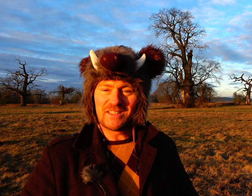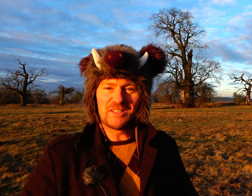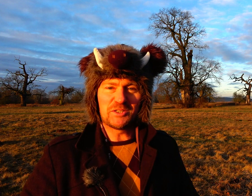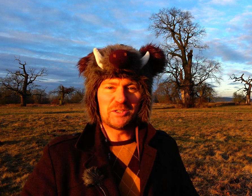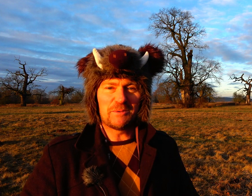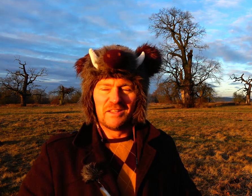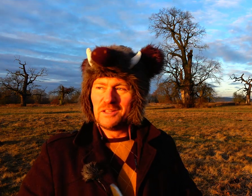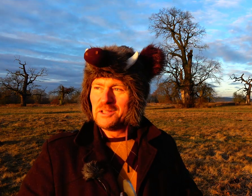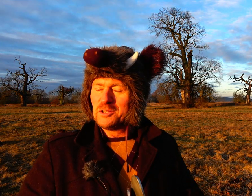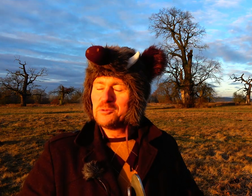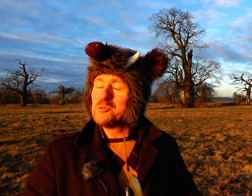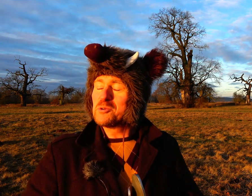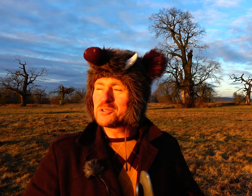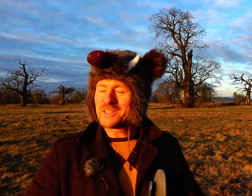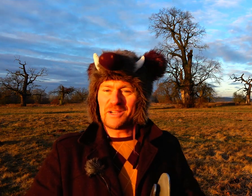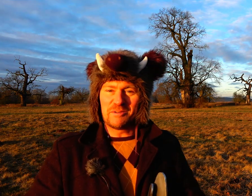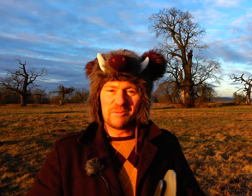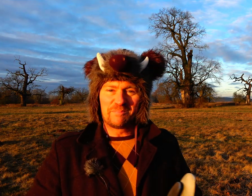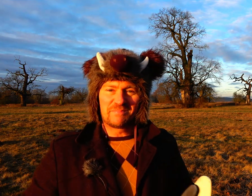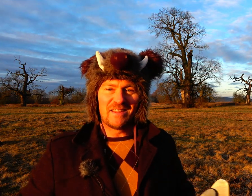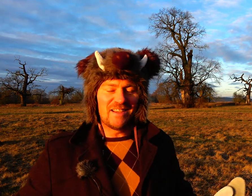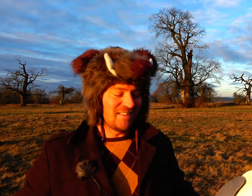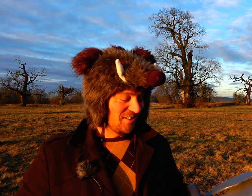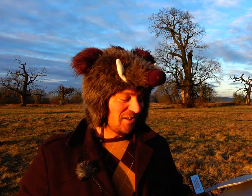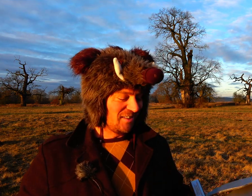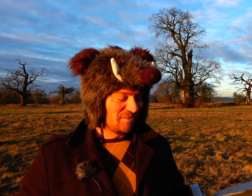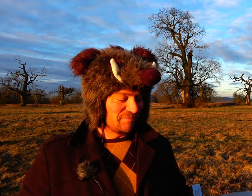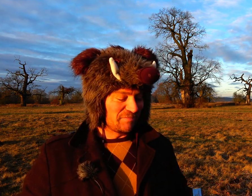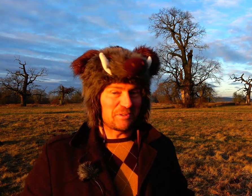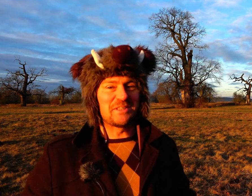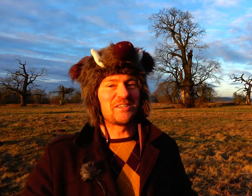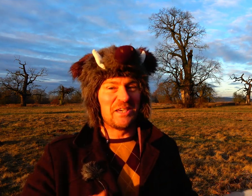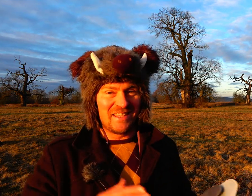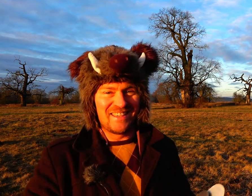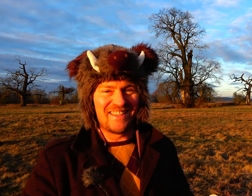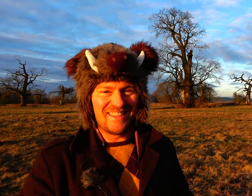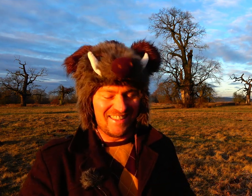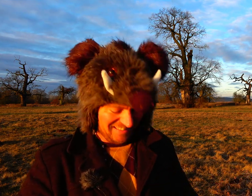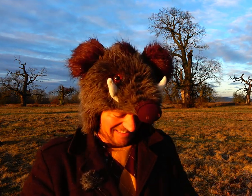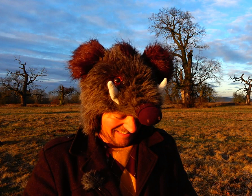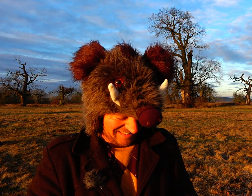Witam Was serdecznie. Długo czekałem na ten dzień, to znaczy